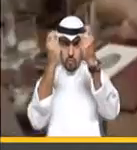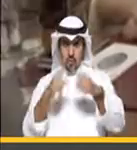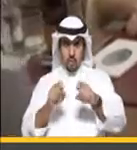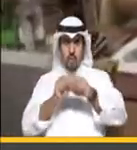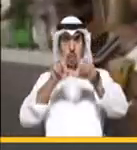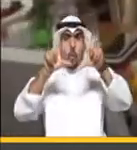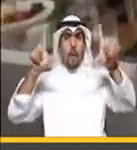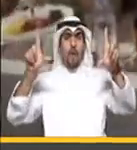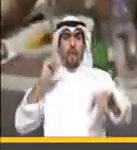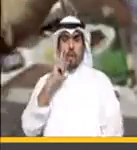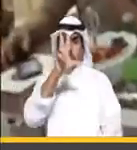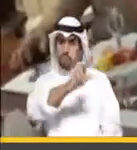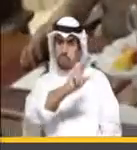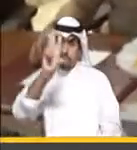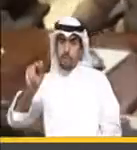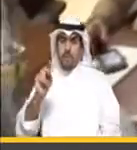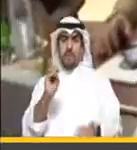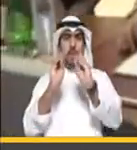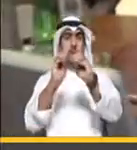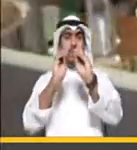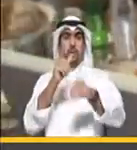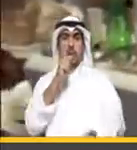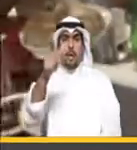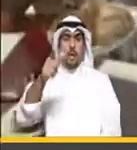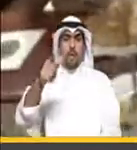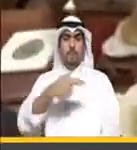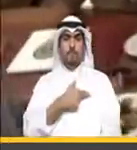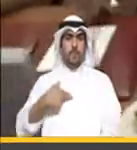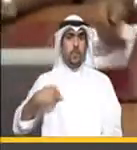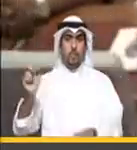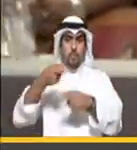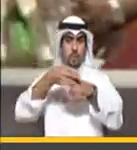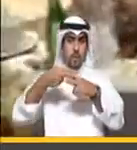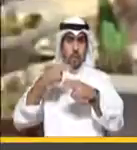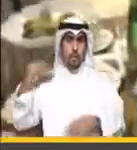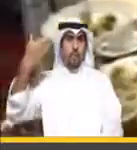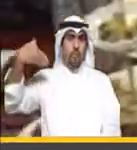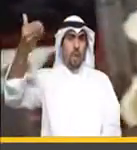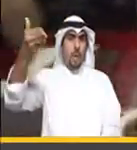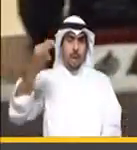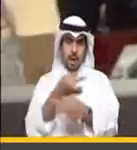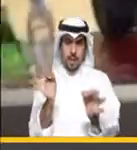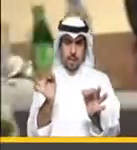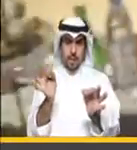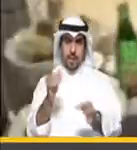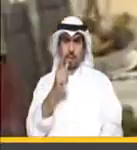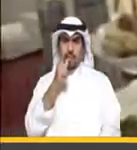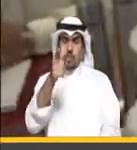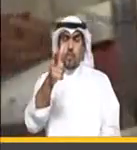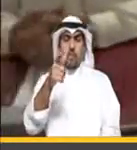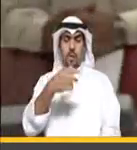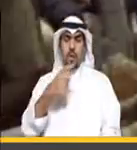المعالم تتوافق مع توجيهات القيادة السياسية وتطلعاتها للمستقبل، وقد وضعت